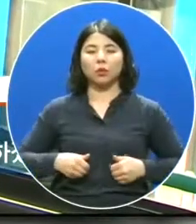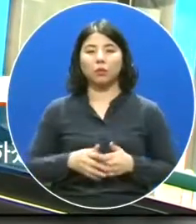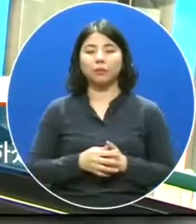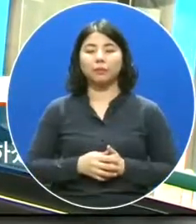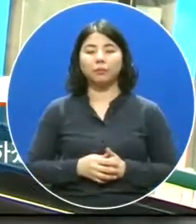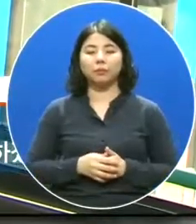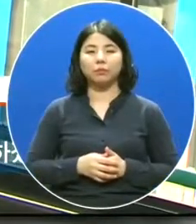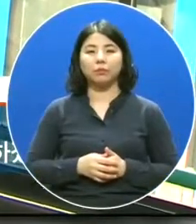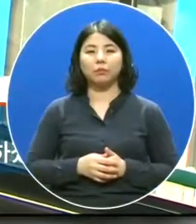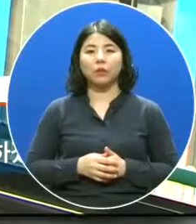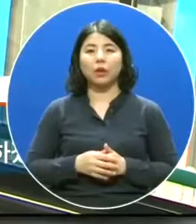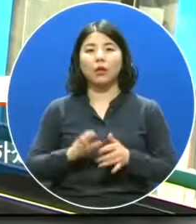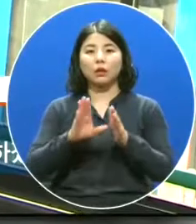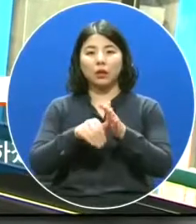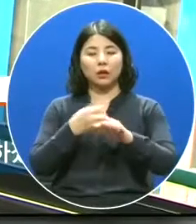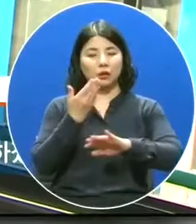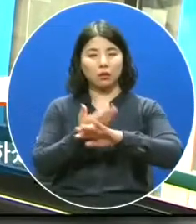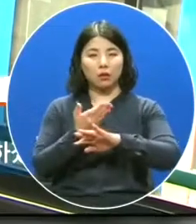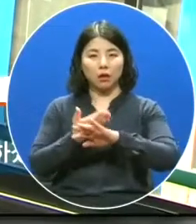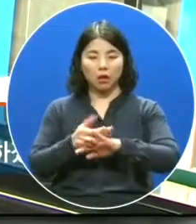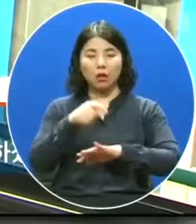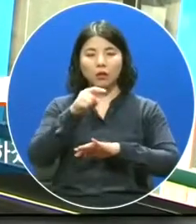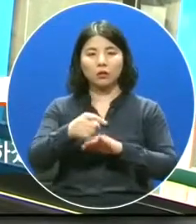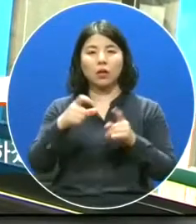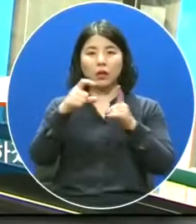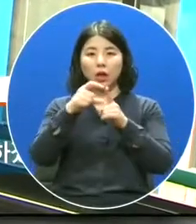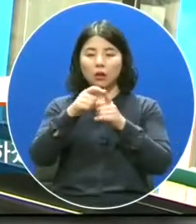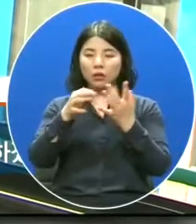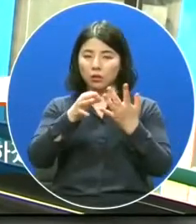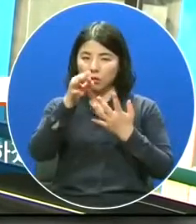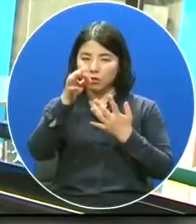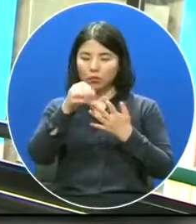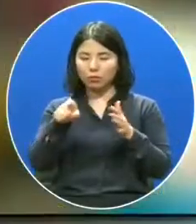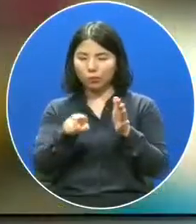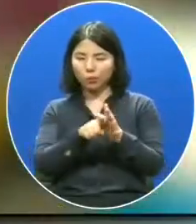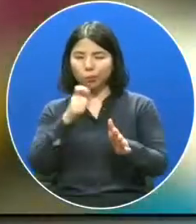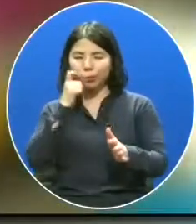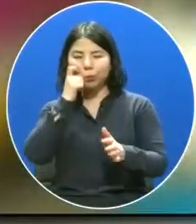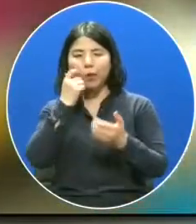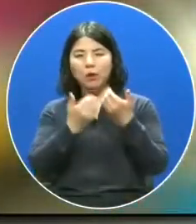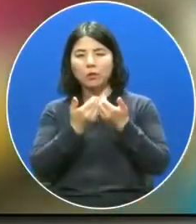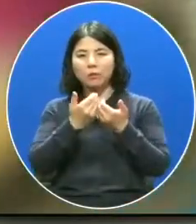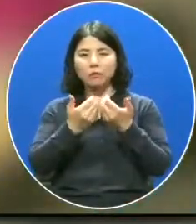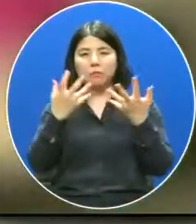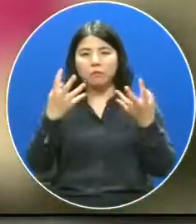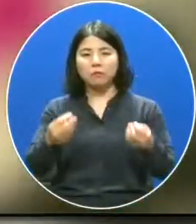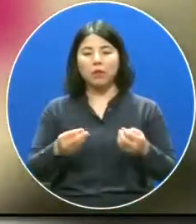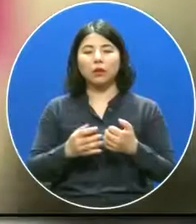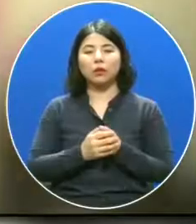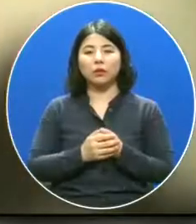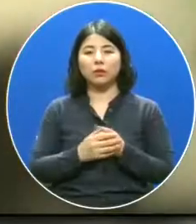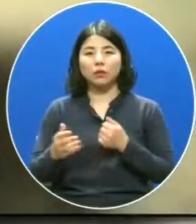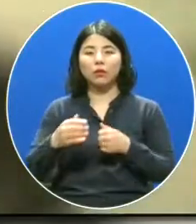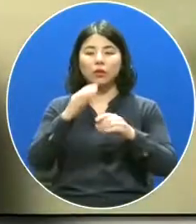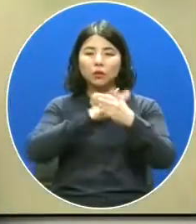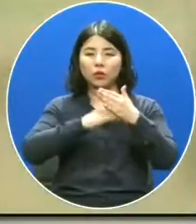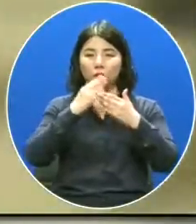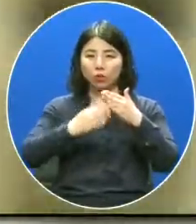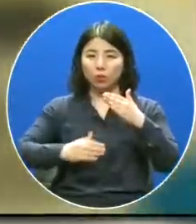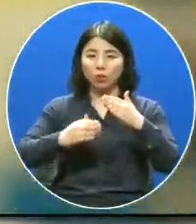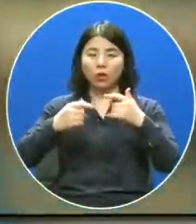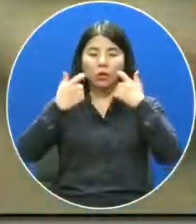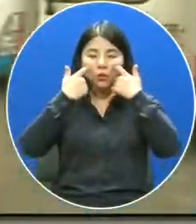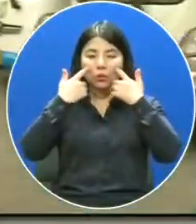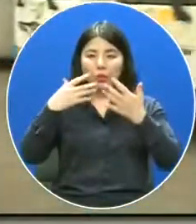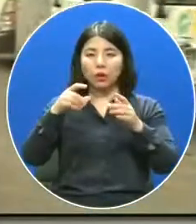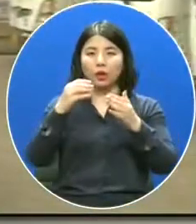합니다. 경우에 따라 언론의 용어 선택에 대해 신뢰도를 의심받는 사례가 빈번한 요즘, 정확한